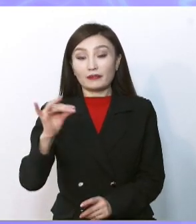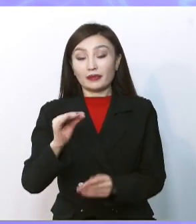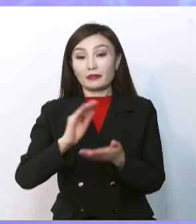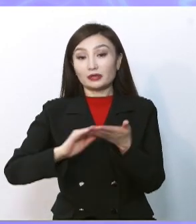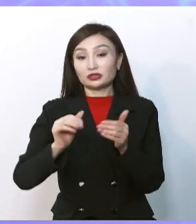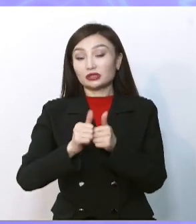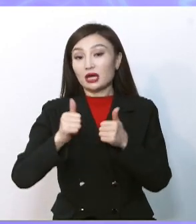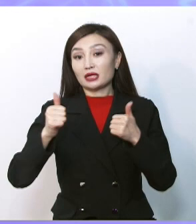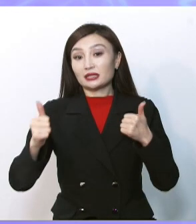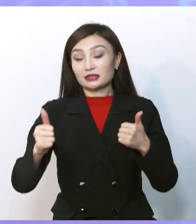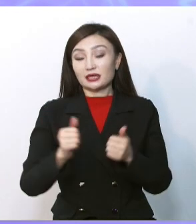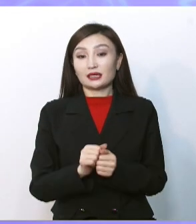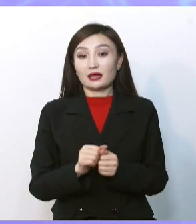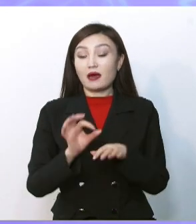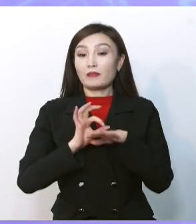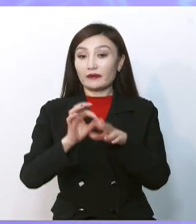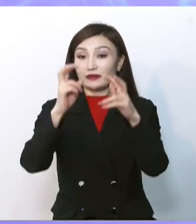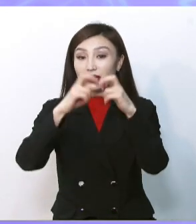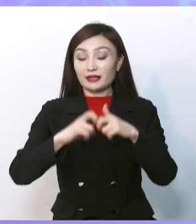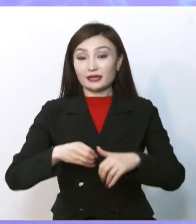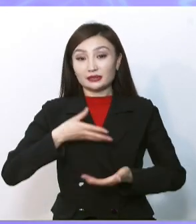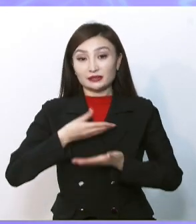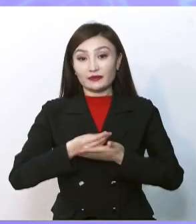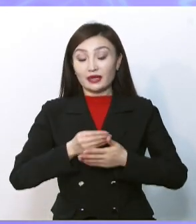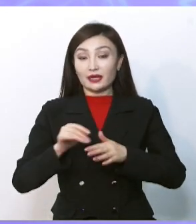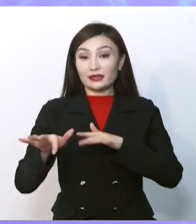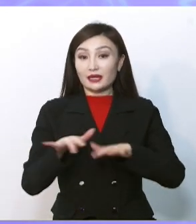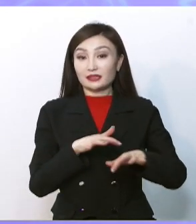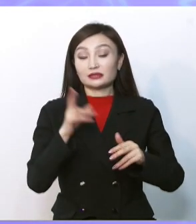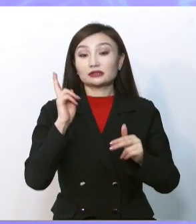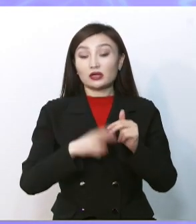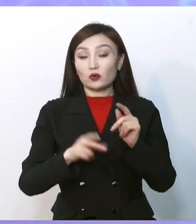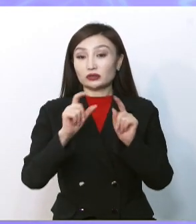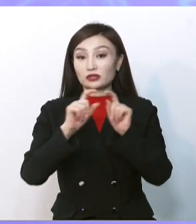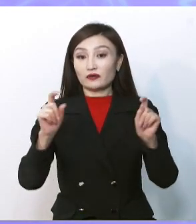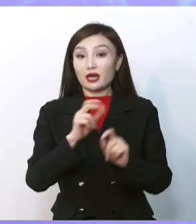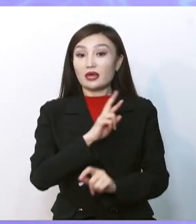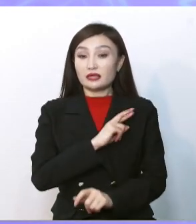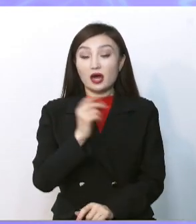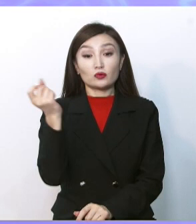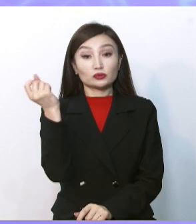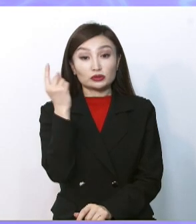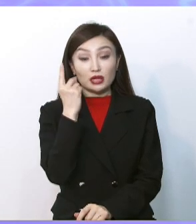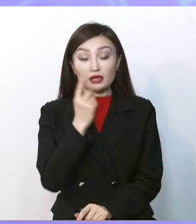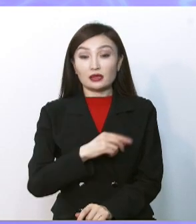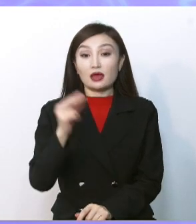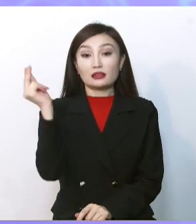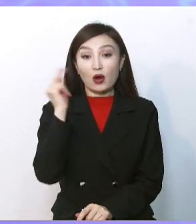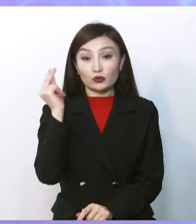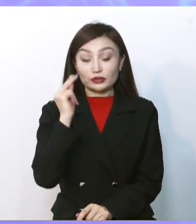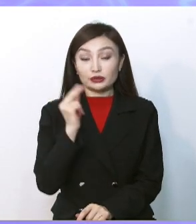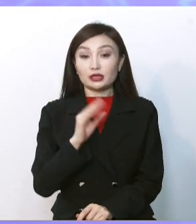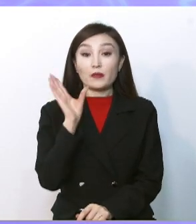раздельно. Проведите анализ своей деятельности. Закончите фразу «Я узнал»,